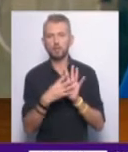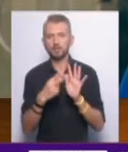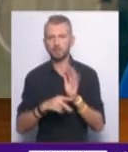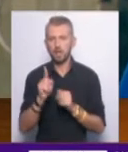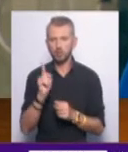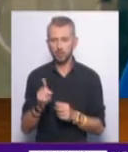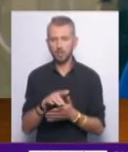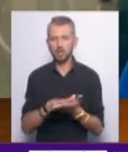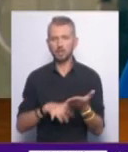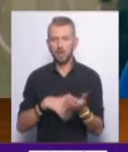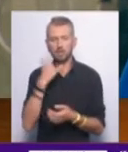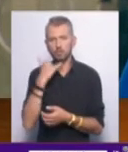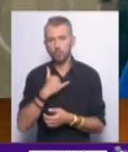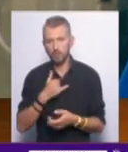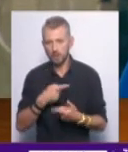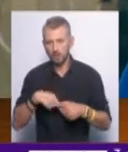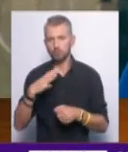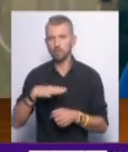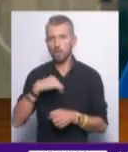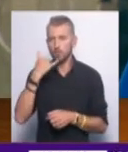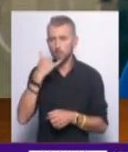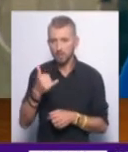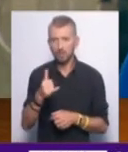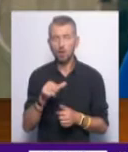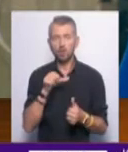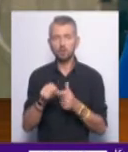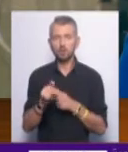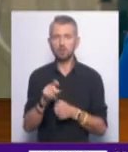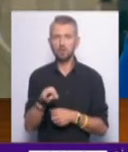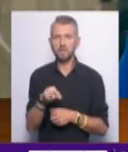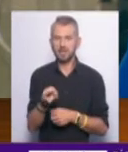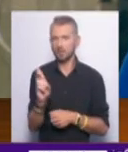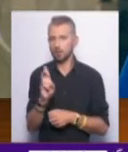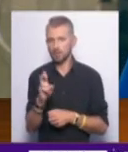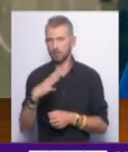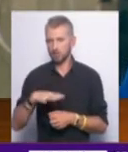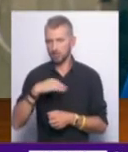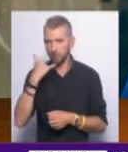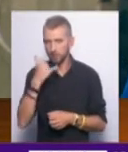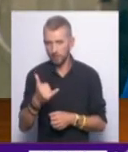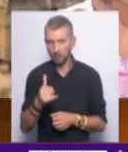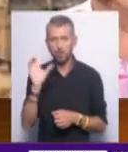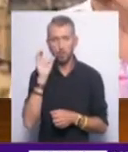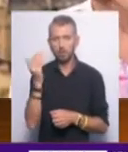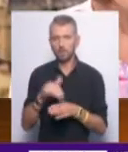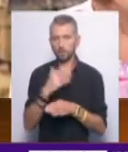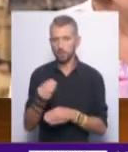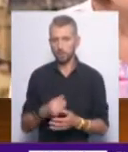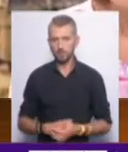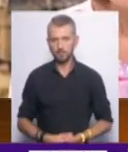223-0981. Далі обов'язково долучайтеся. Ми чекаємо дзвінків, особливо з Микільської борщагівки. Ми чекаємо дзвінків. Слухаємо вас. Добрий